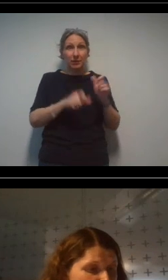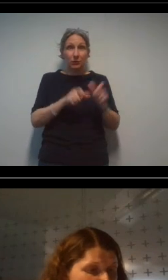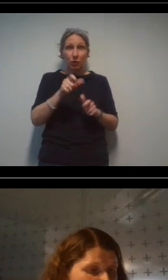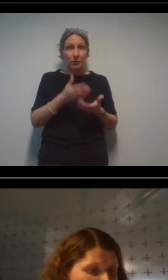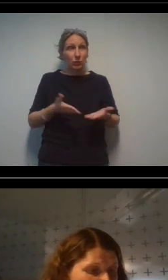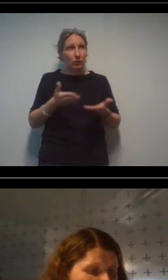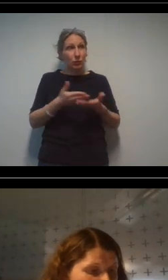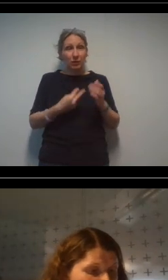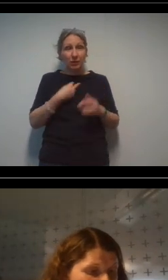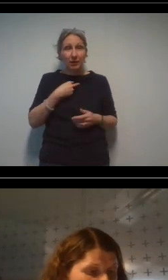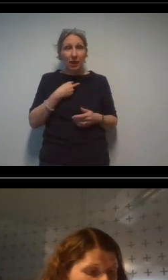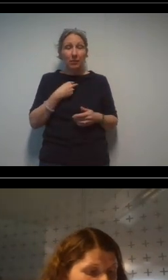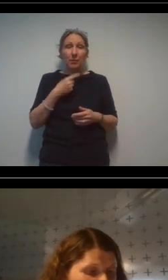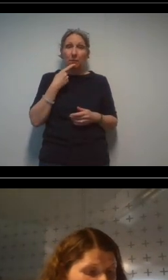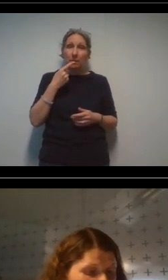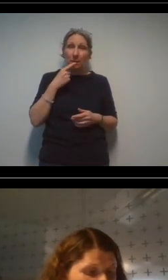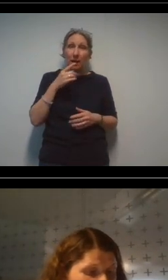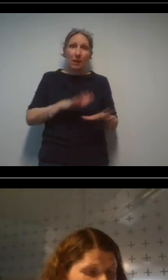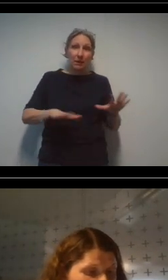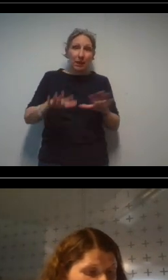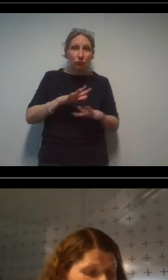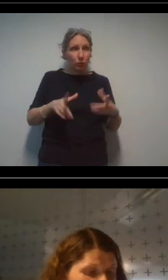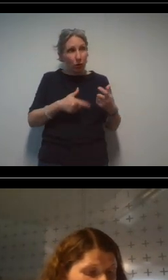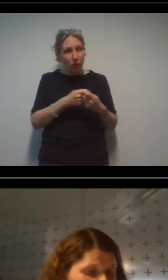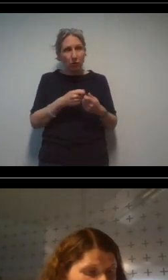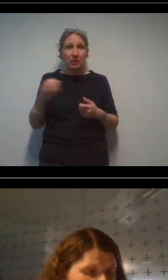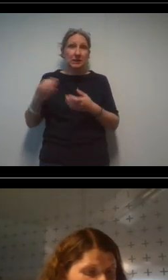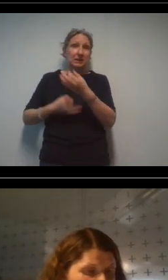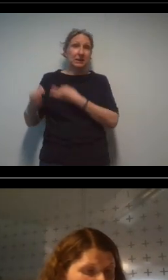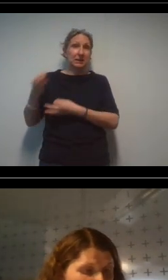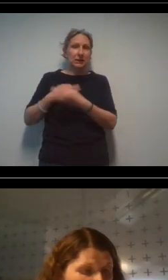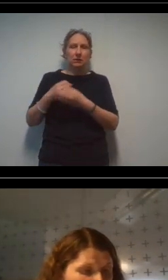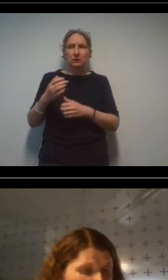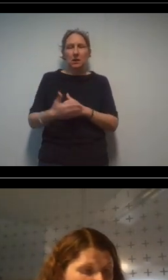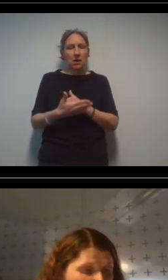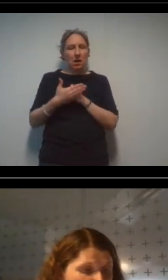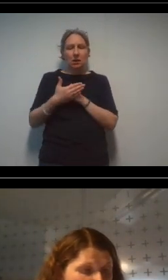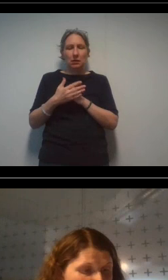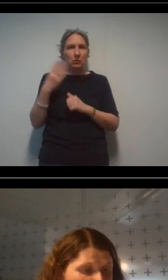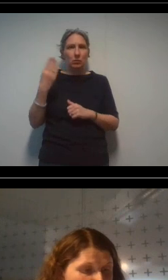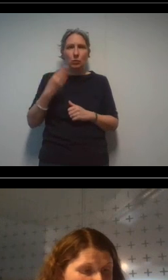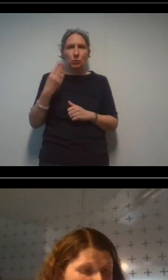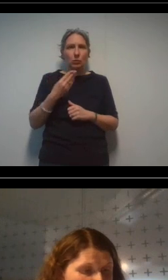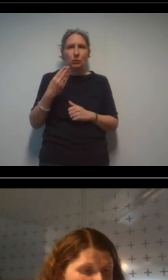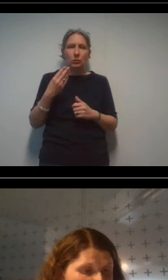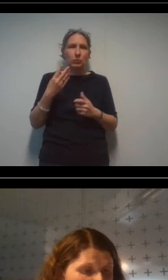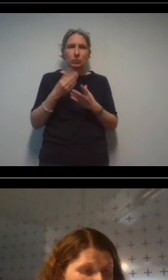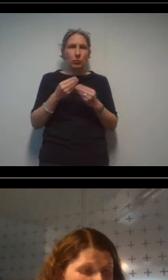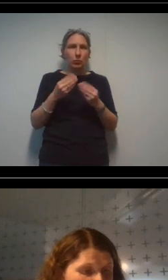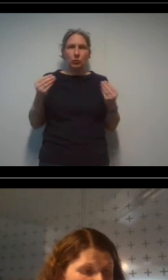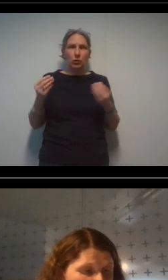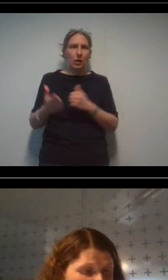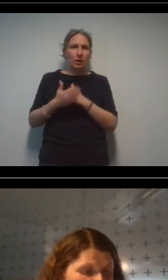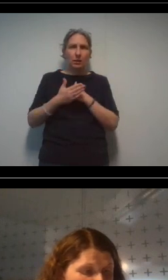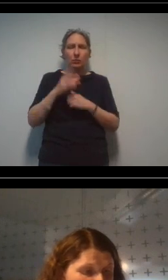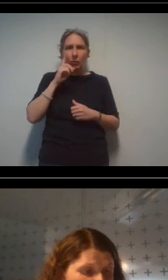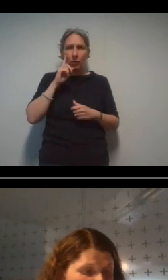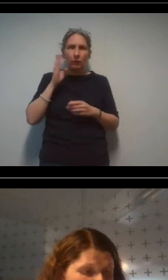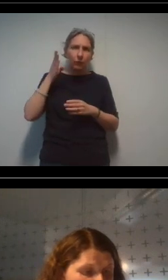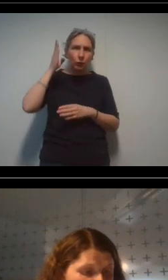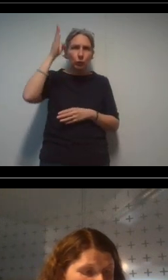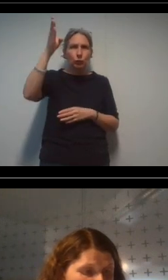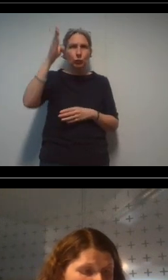les aménagements et ils nous disent « ça m'a beaucoup sensibilisé, ça m'a beaucoup aidé aussi à mieux envisager les prochains recrutements. » Donc, ça aide